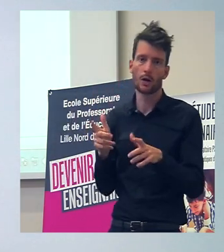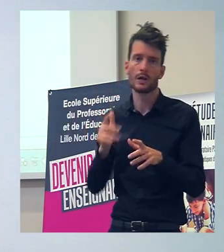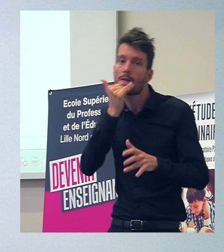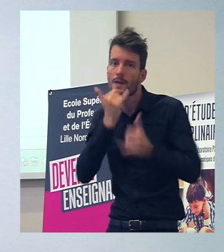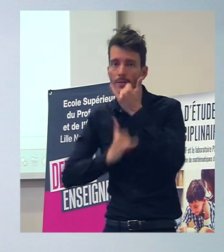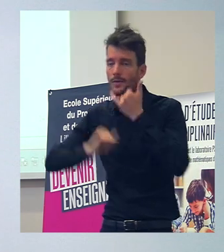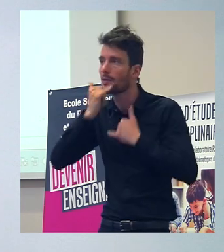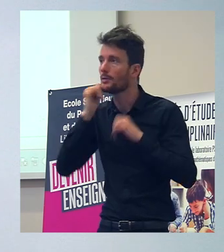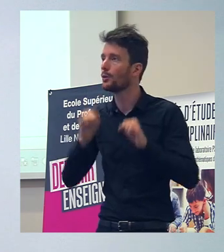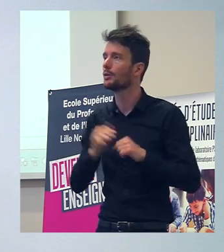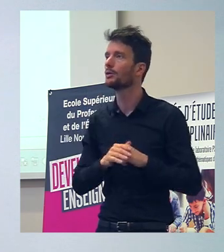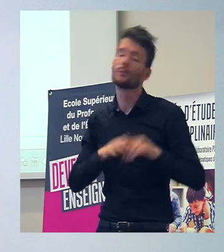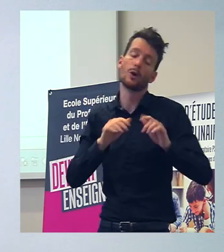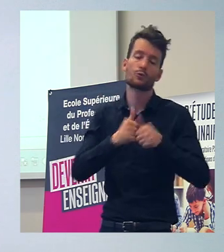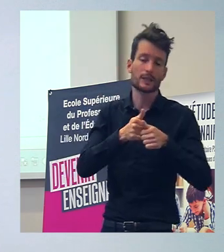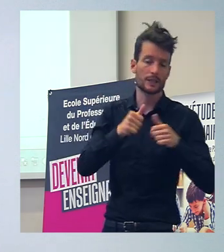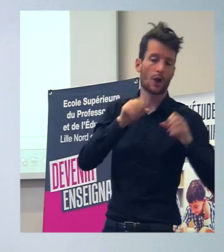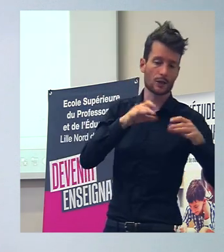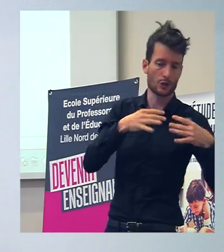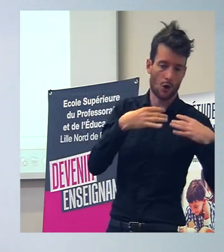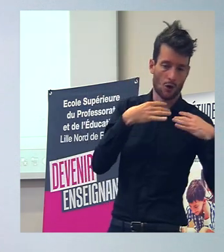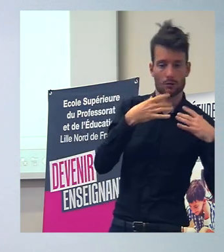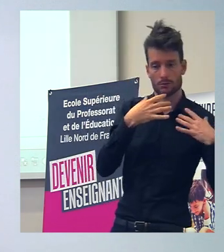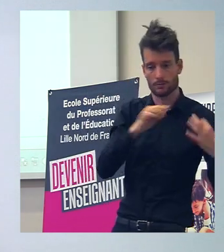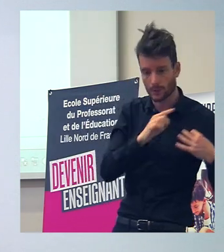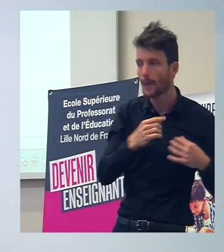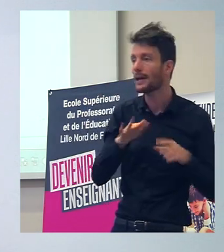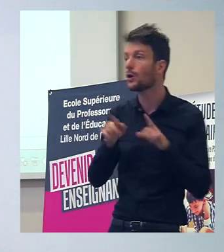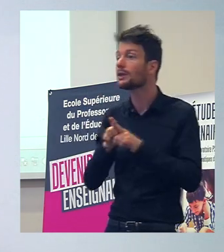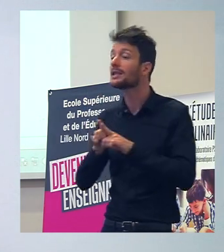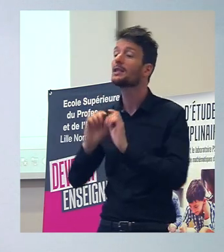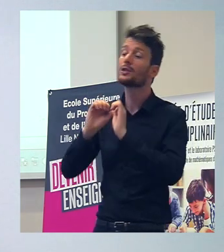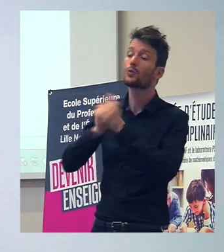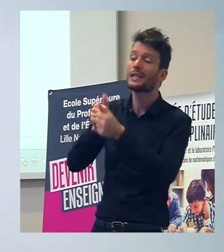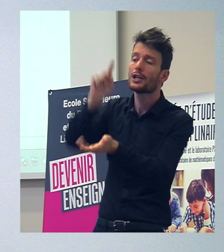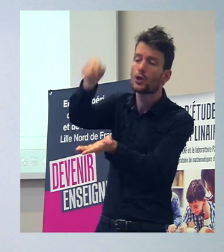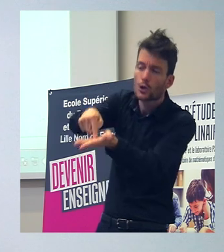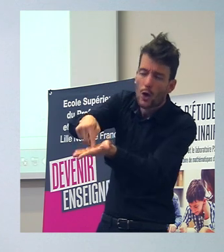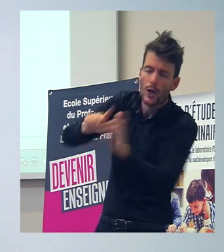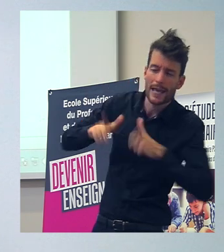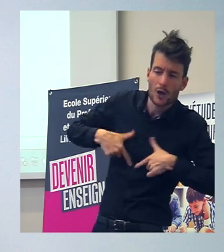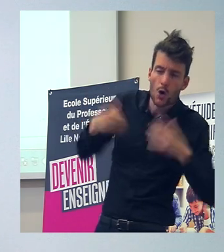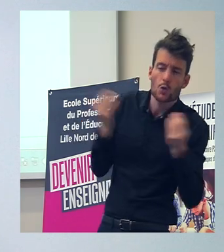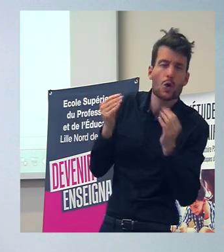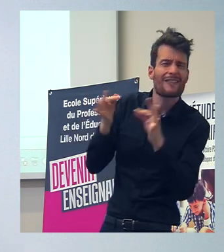simplement subjectifs de l'enseignement, mais aux biais socio-économiques de l'implantation de l'école, etc.